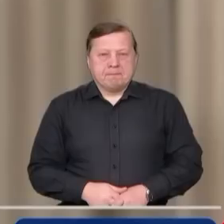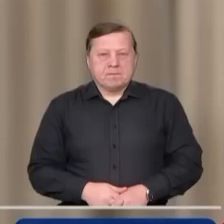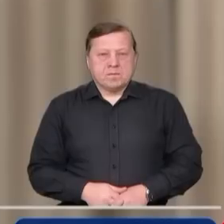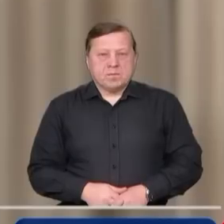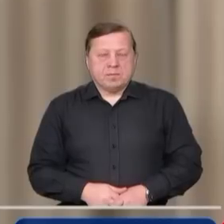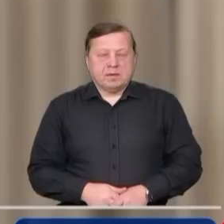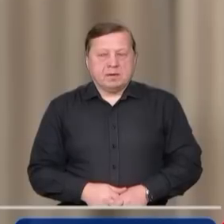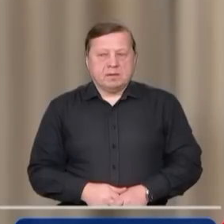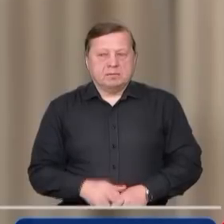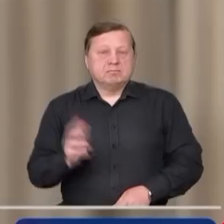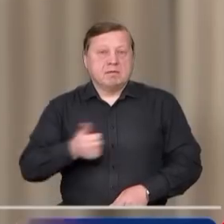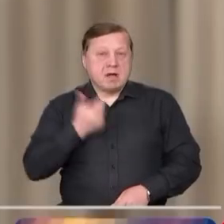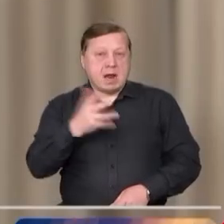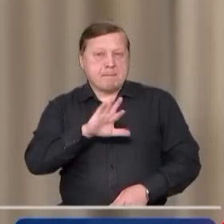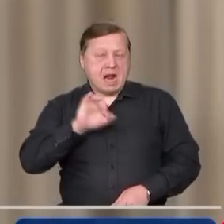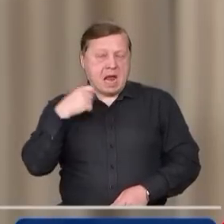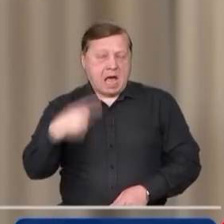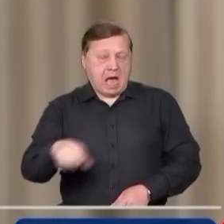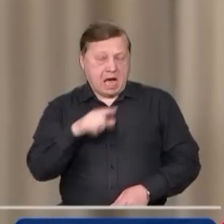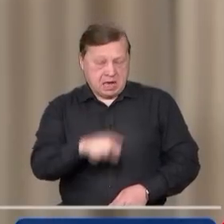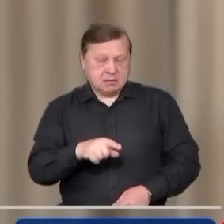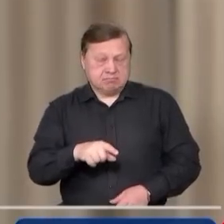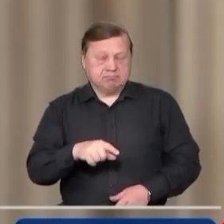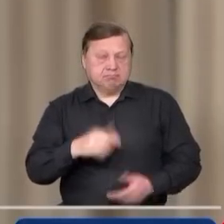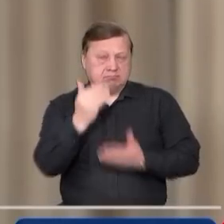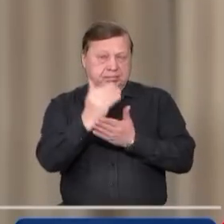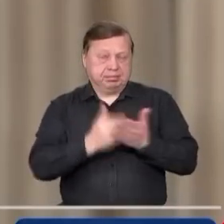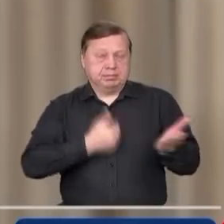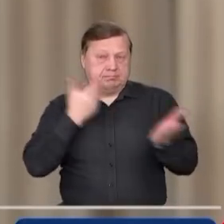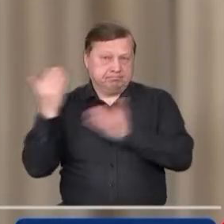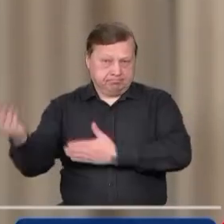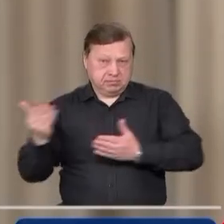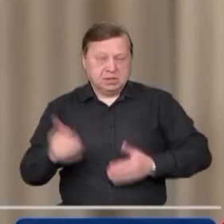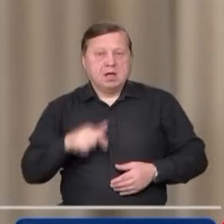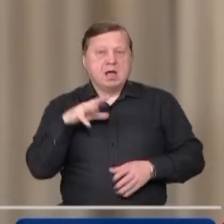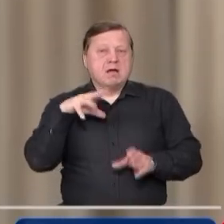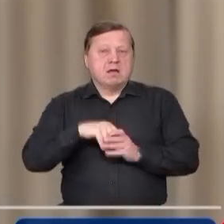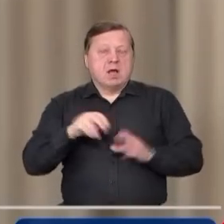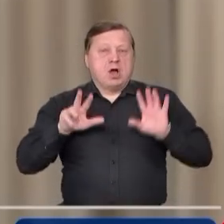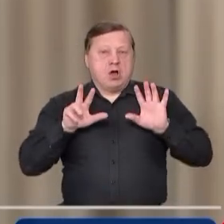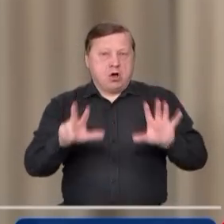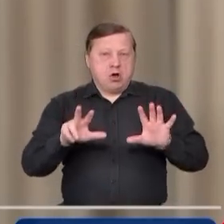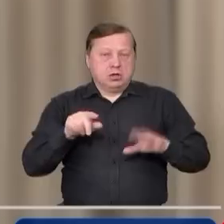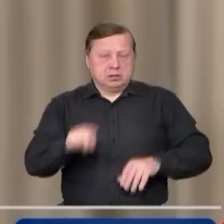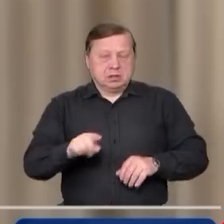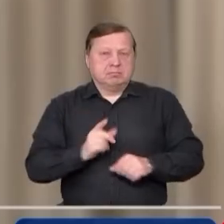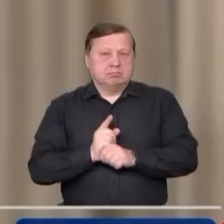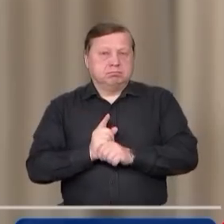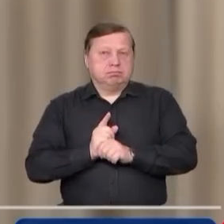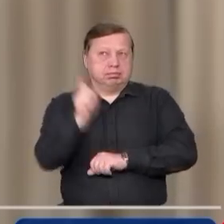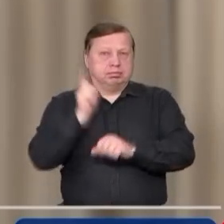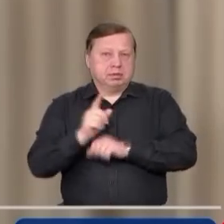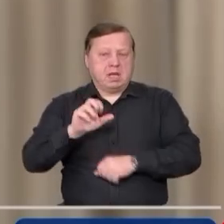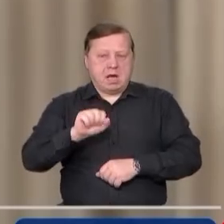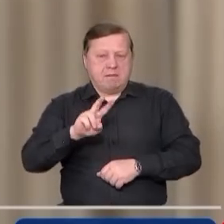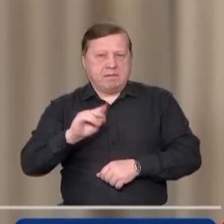Zatwierdzono nowy pakiet, wielomiliardowy pakiet pomocy składający się z 8 systemów przeciwlotniczych